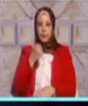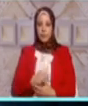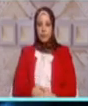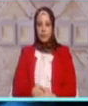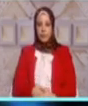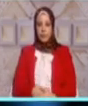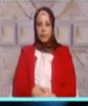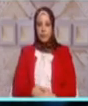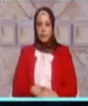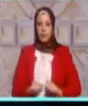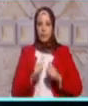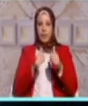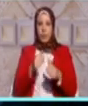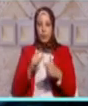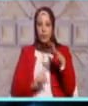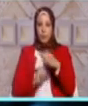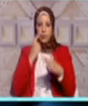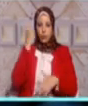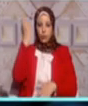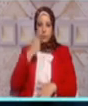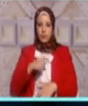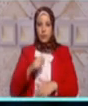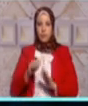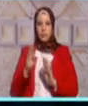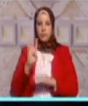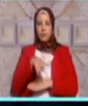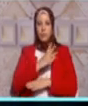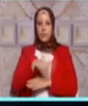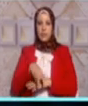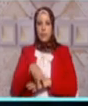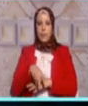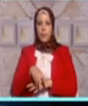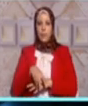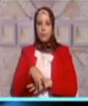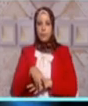إحنا حاولنا أنه جامعة عين شمس تبقى هي النموذج أو المثال